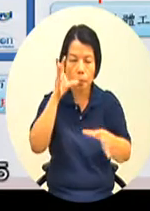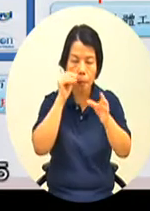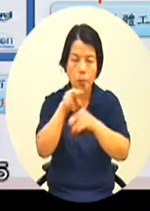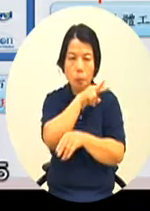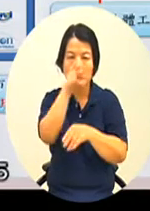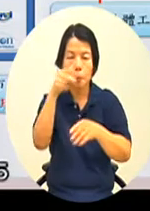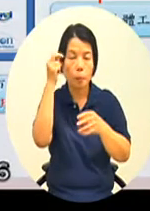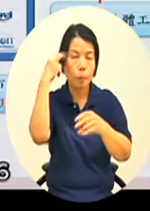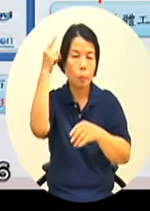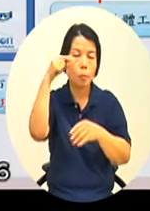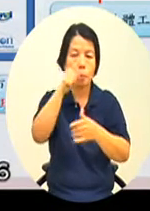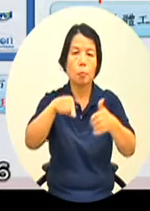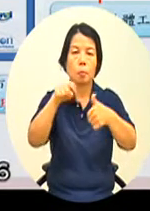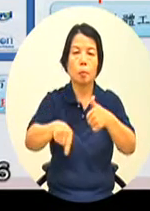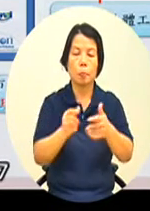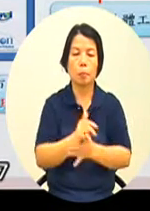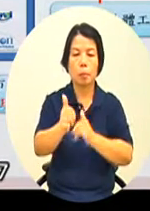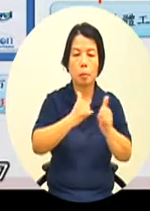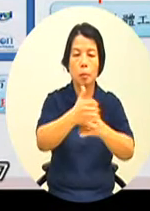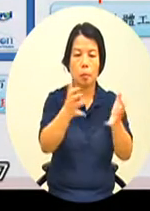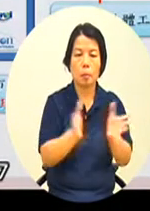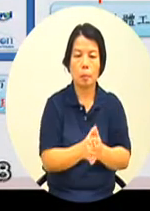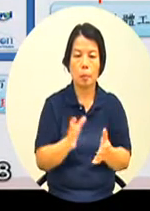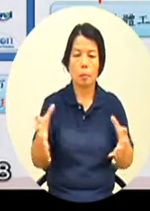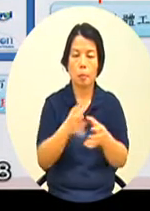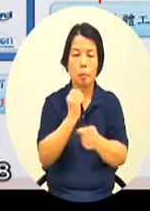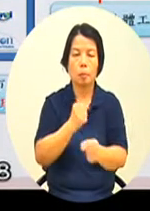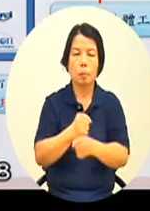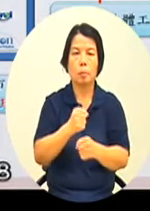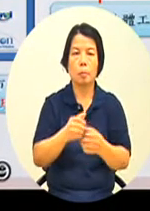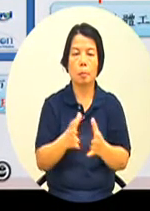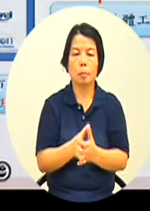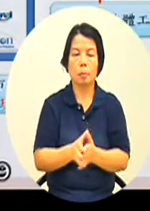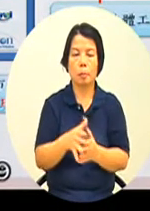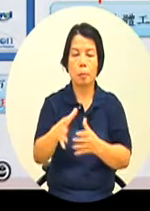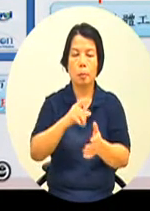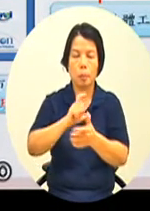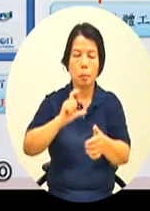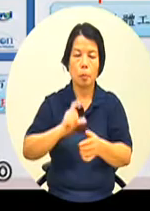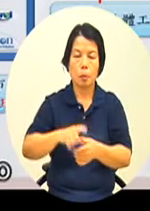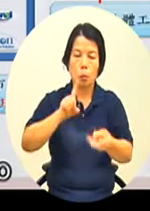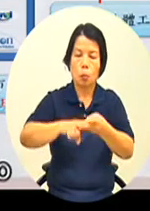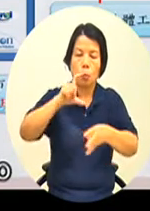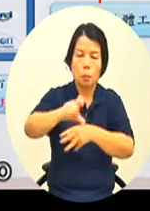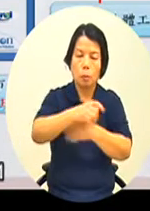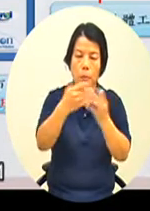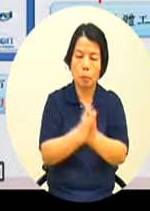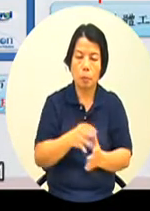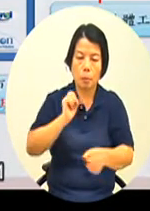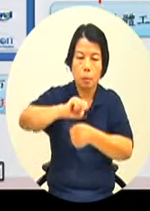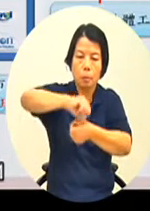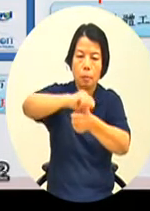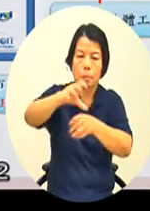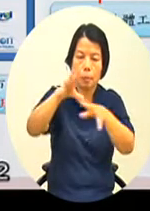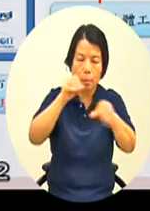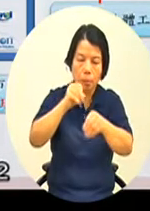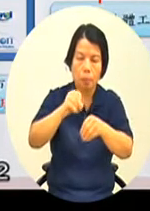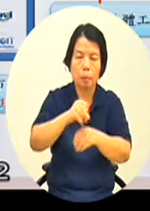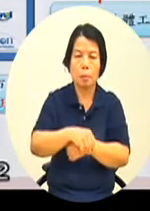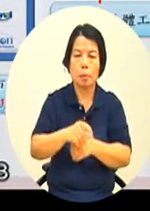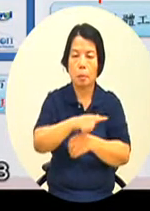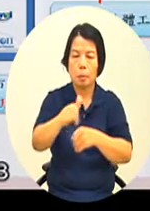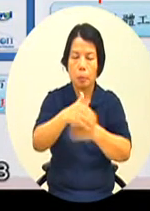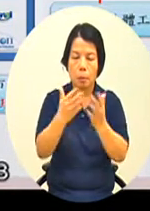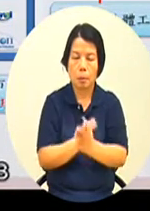跟社群合作，以市府的 Open Data 做题材，创作资料价值的运用，以展示市政